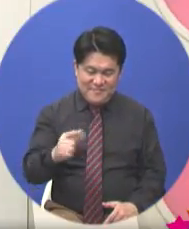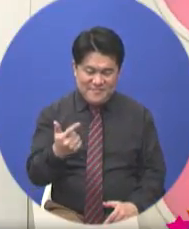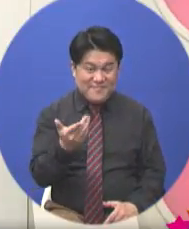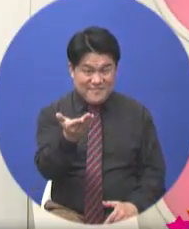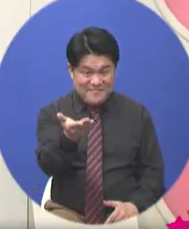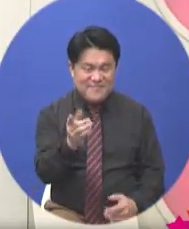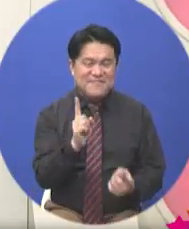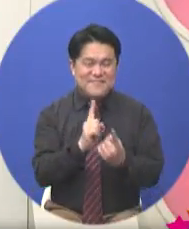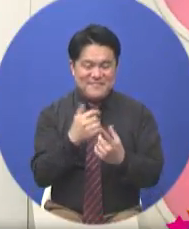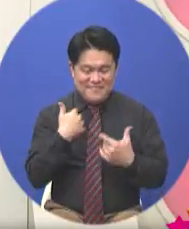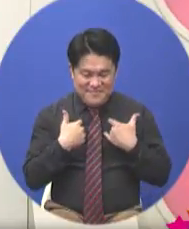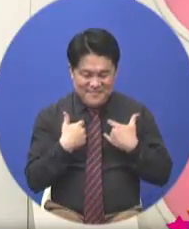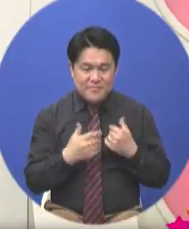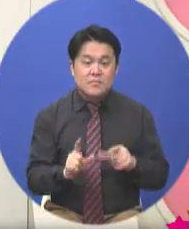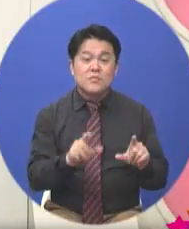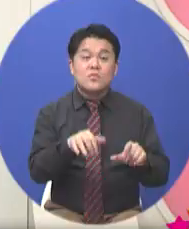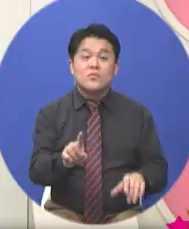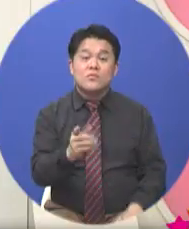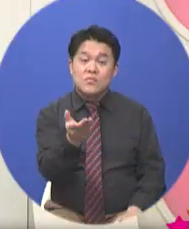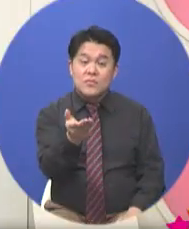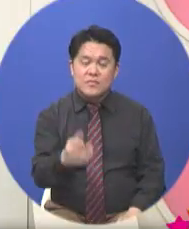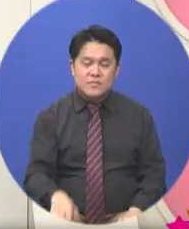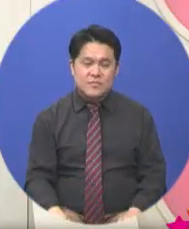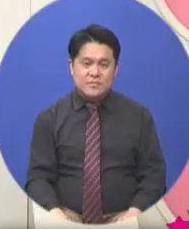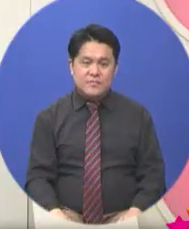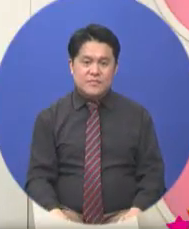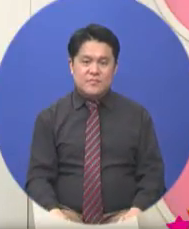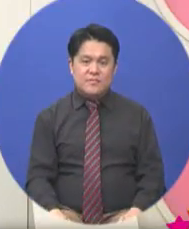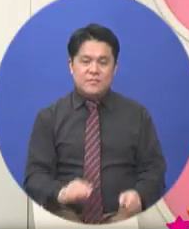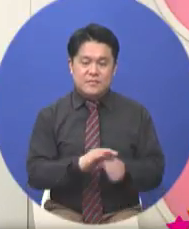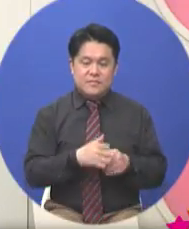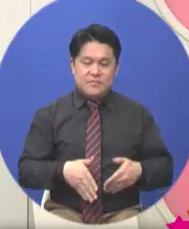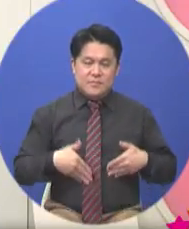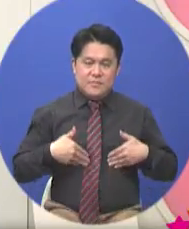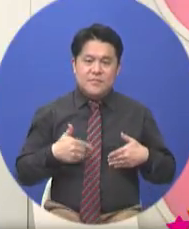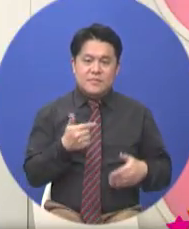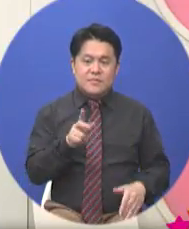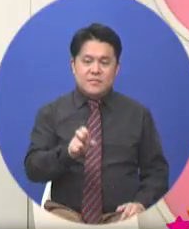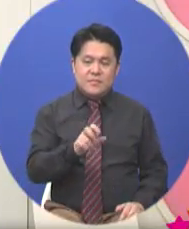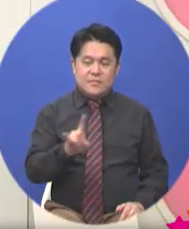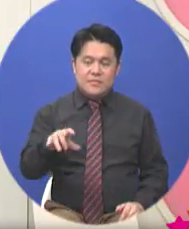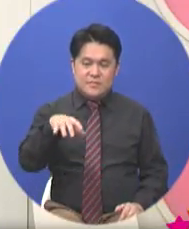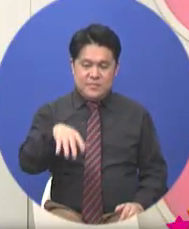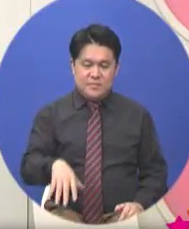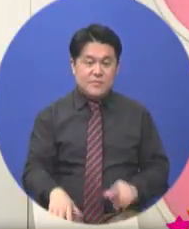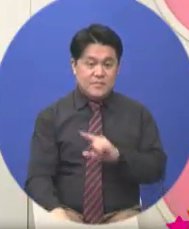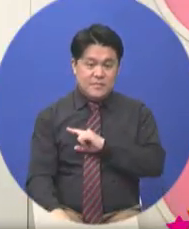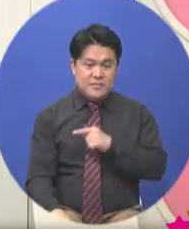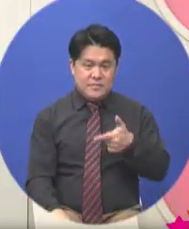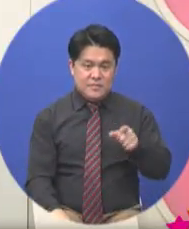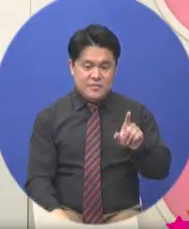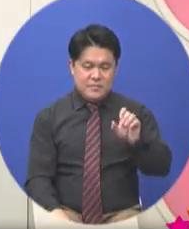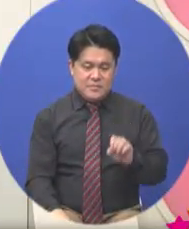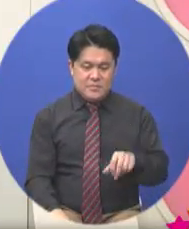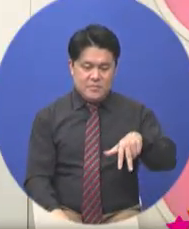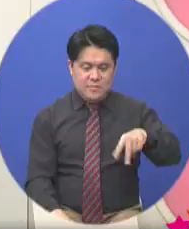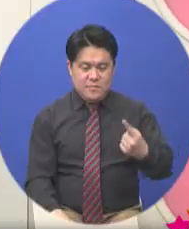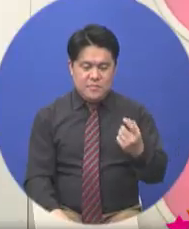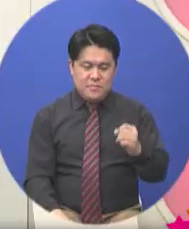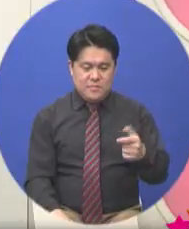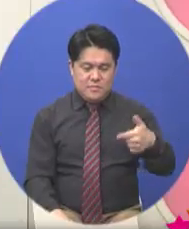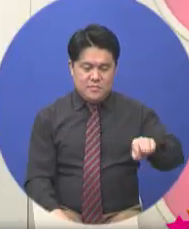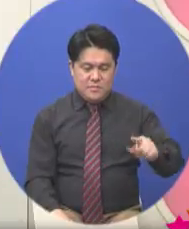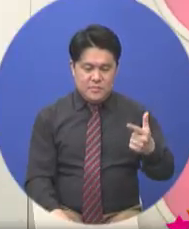반갑습니다. 네, 네. 어디 사십니까? 경남 남해 강종권입니다. 네, 남해. 남해.